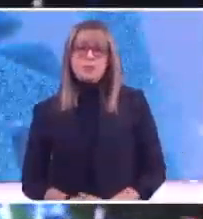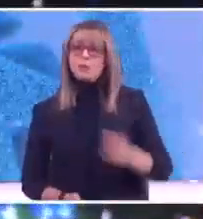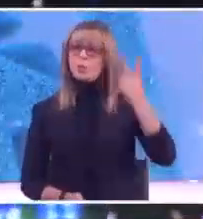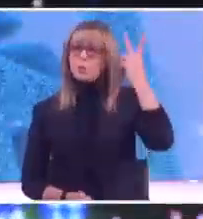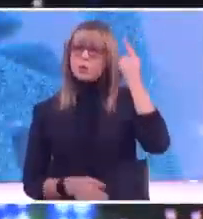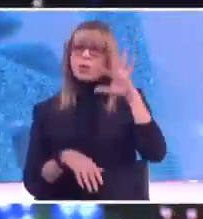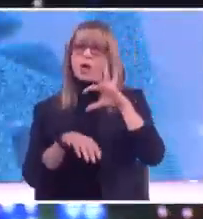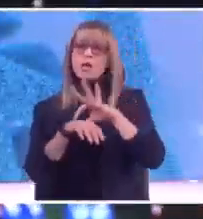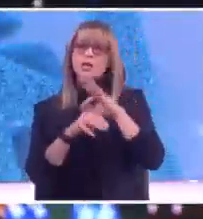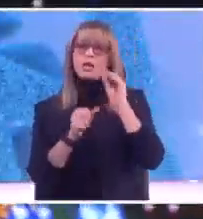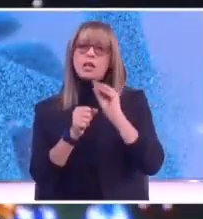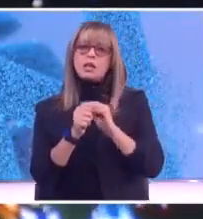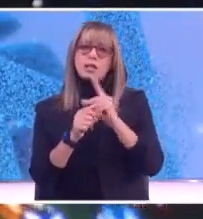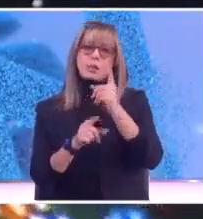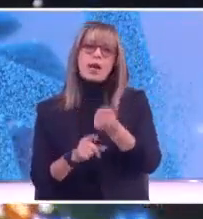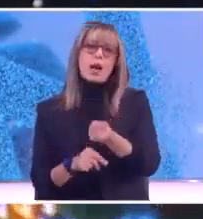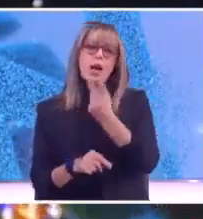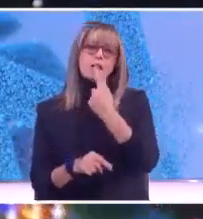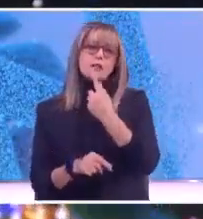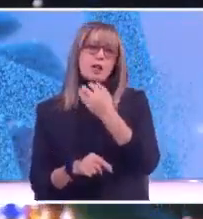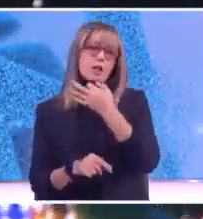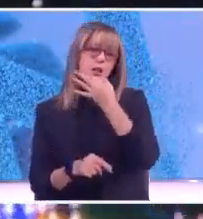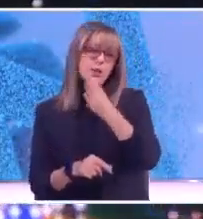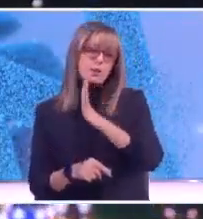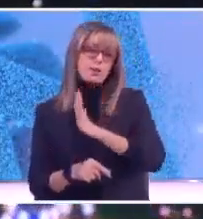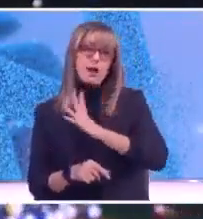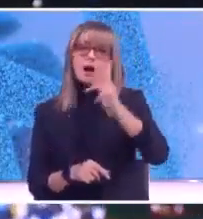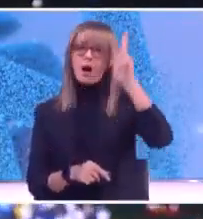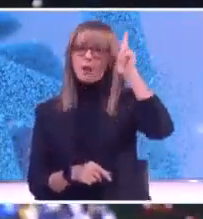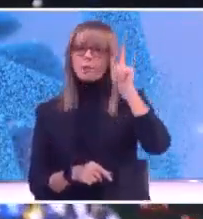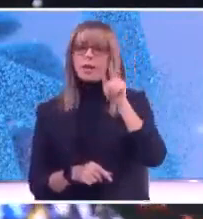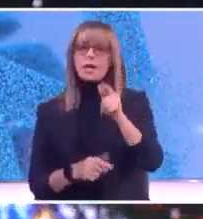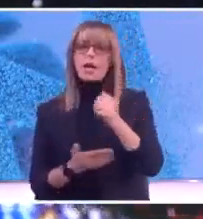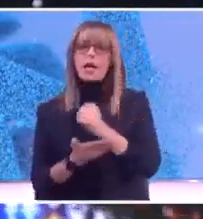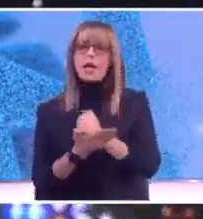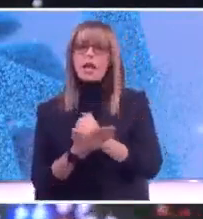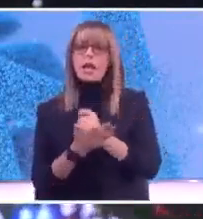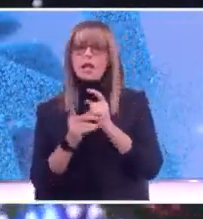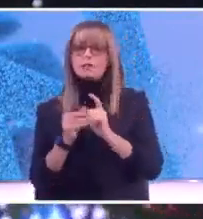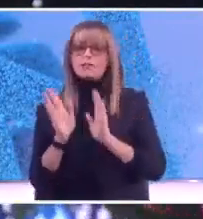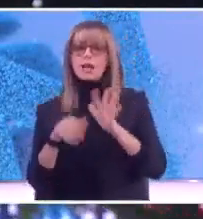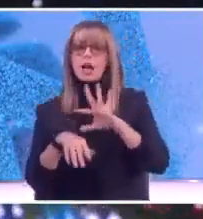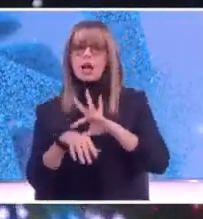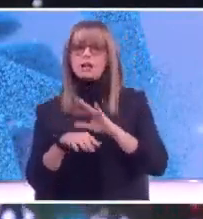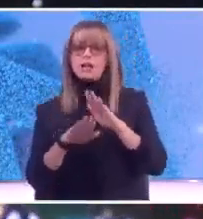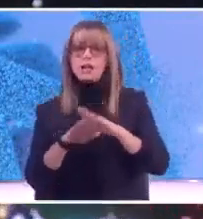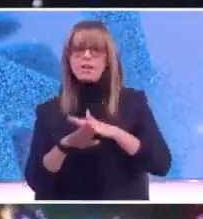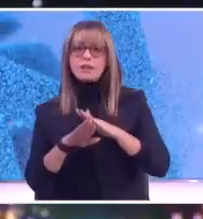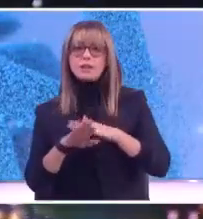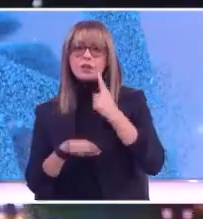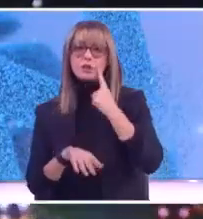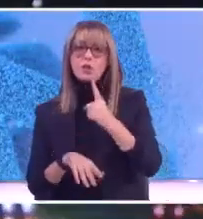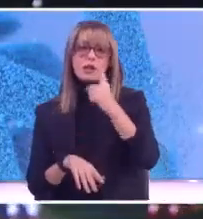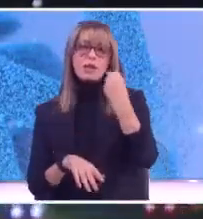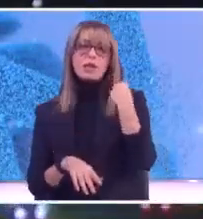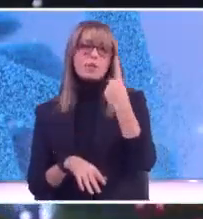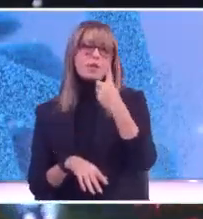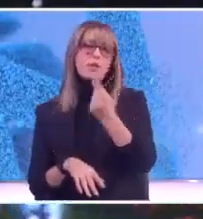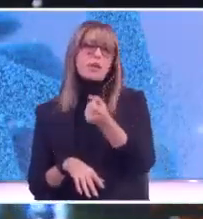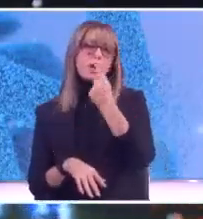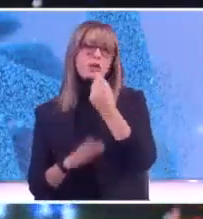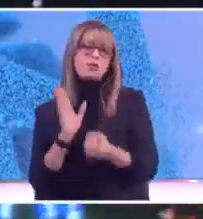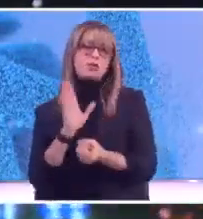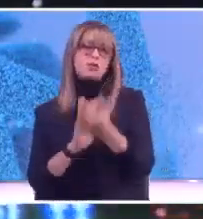Alzheimer hastalığıyla ilgili bir ilaç haberi var sırada. Amerikan Gıda ve İlaç Dairesi hastalığı yavaşlattığı görülen yeni bir